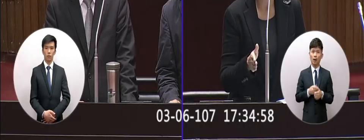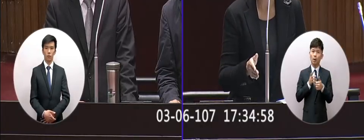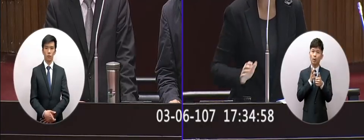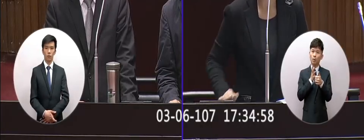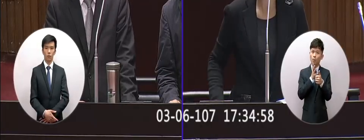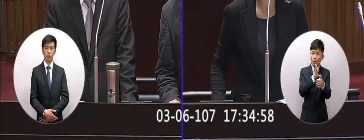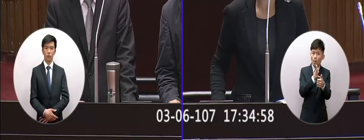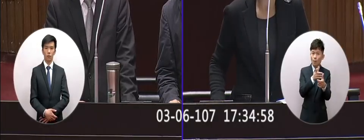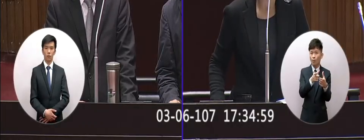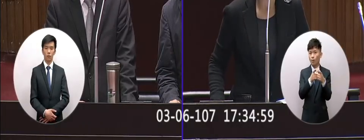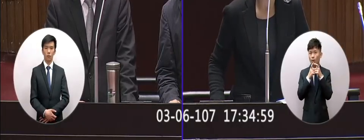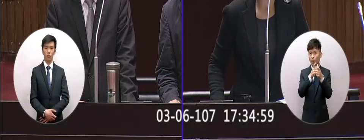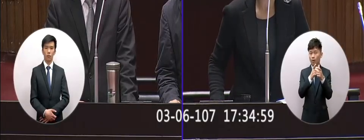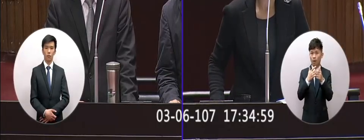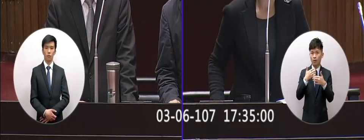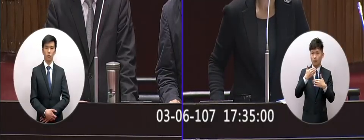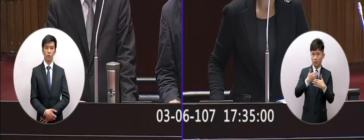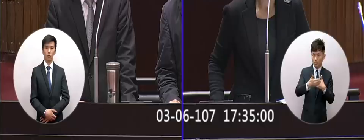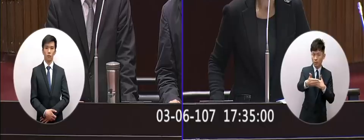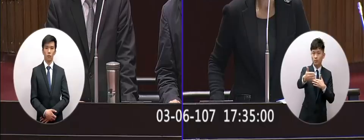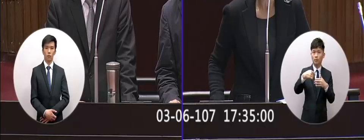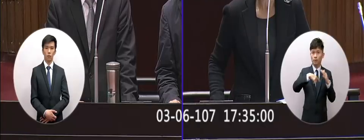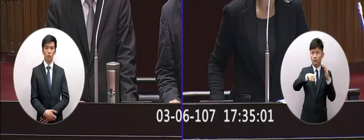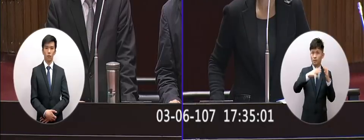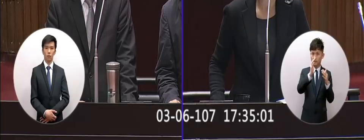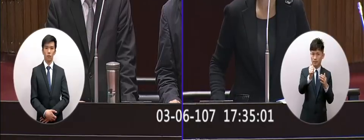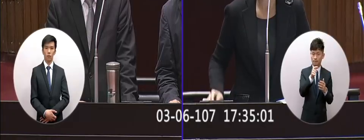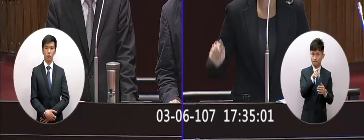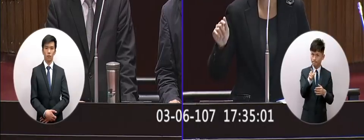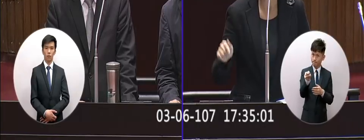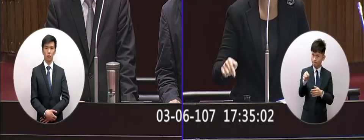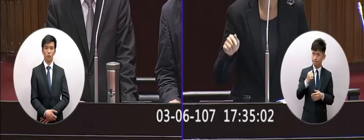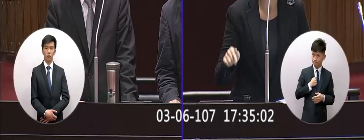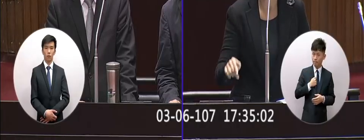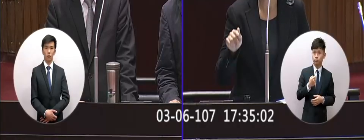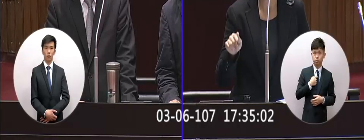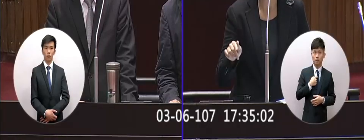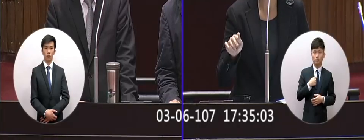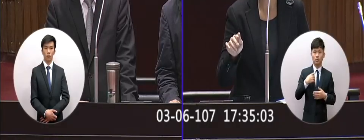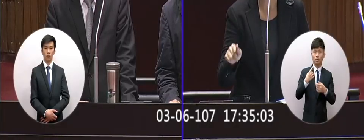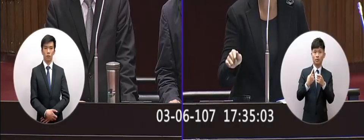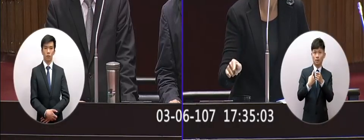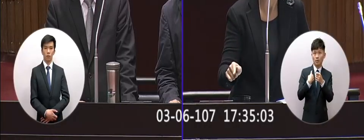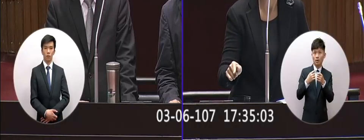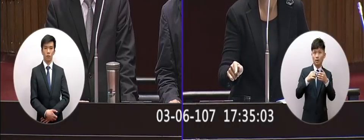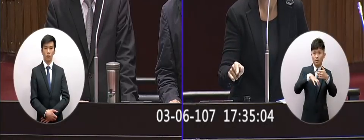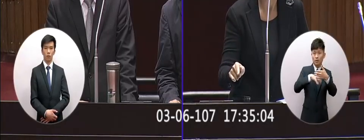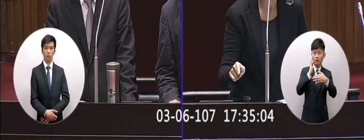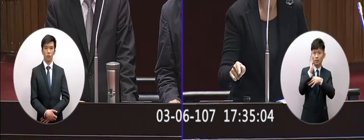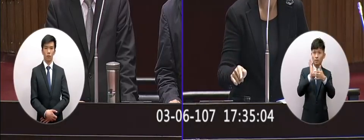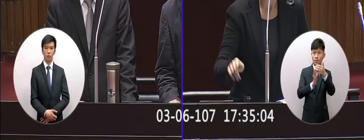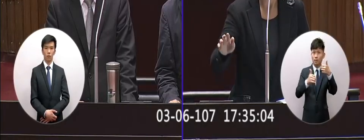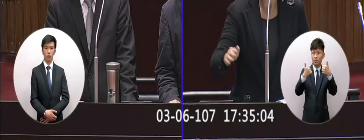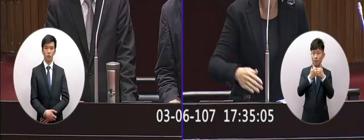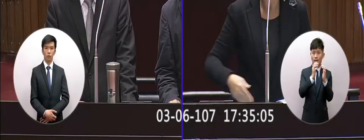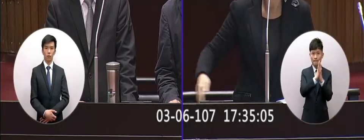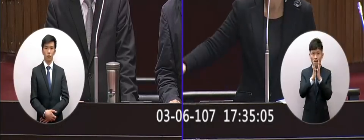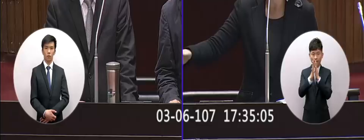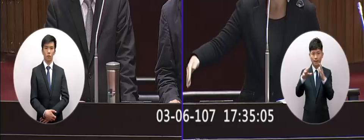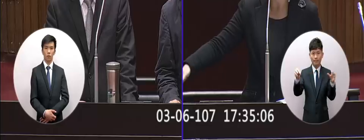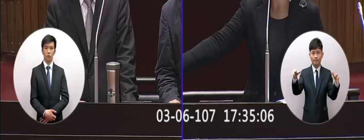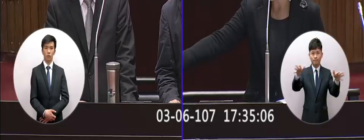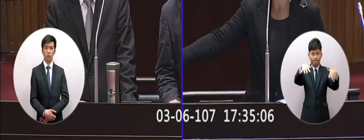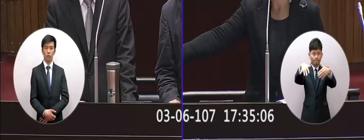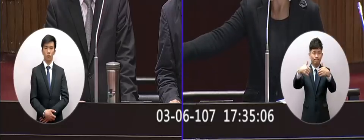程院长应该要了解。去年的12月内政委员会终于排审，这些